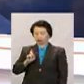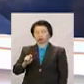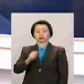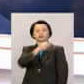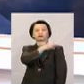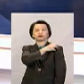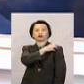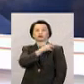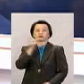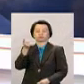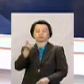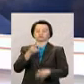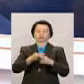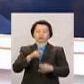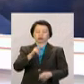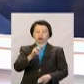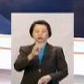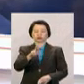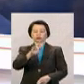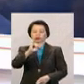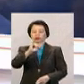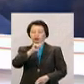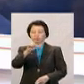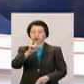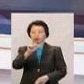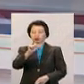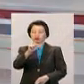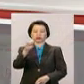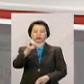pegawainya Nur Izzati Zahra. Silakan Izzati.